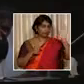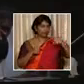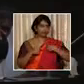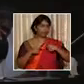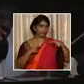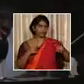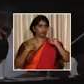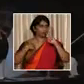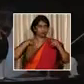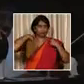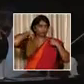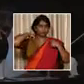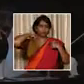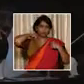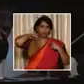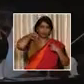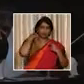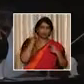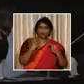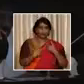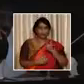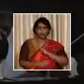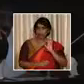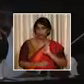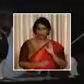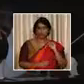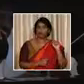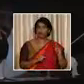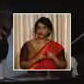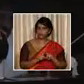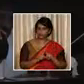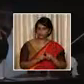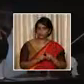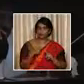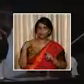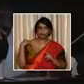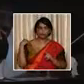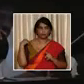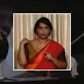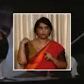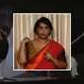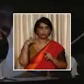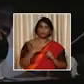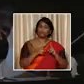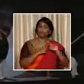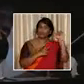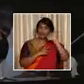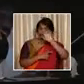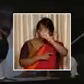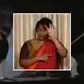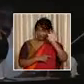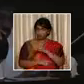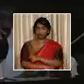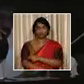பதிவு செய்ய விரும்புகிறோம் தொடர்ந்தும் கனடா பிரித்தானியா ஏனைய கோ கண்ட்ரிஸ் ஏனைய இலங்கையினுடைய மனித உரிமை